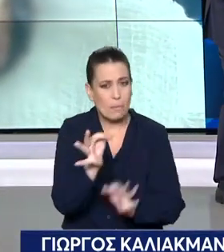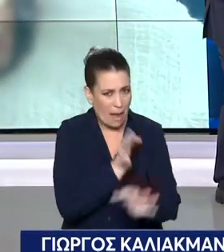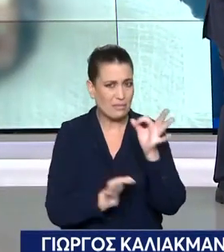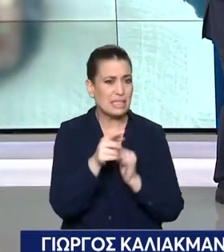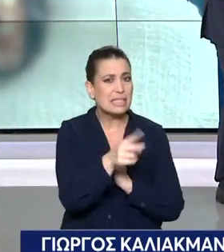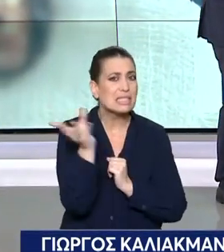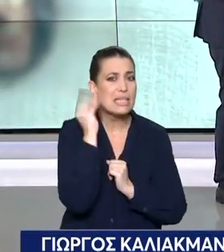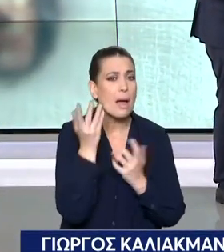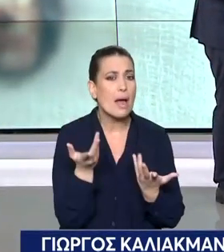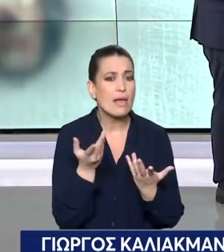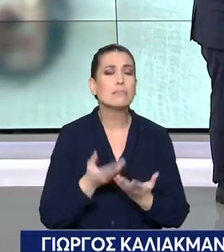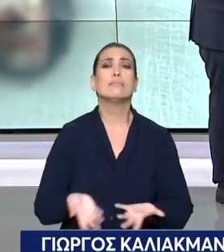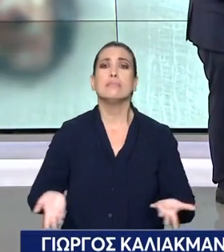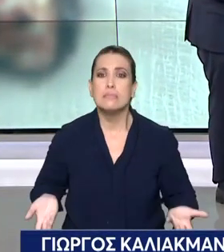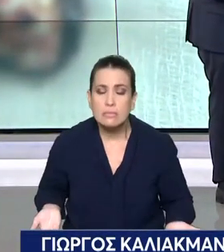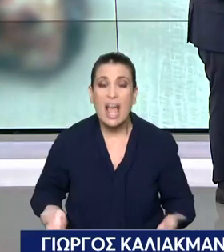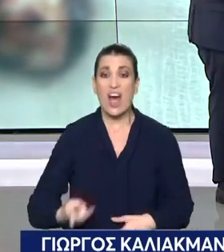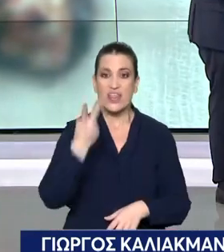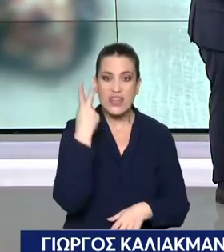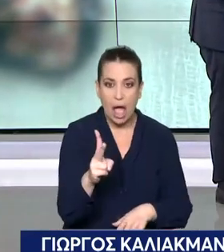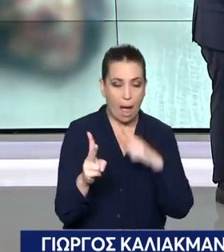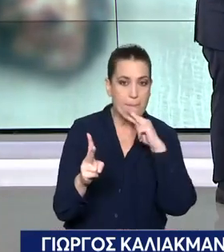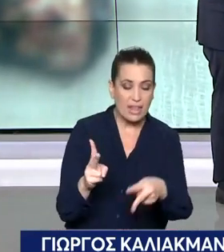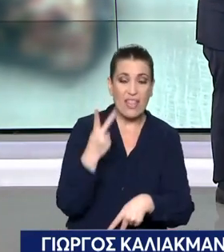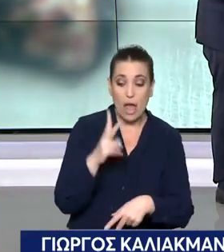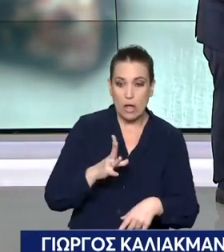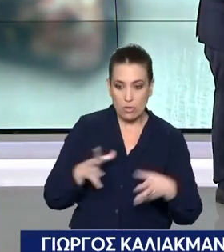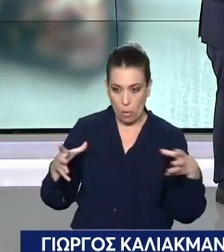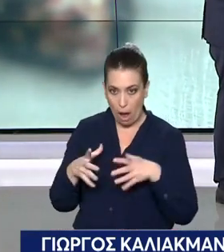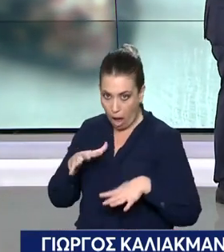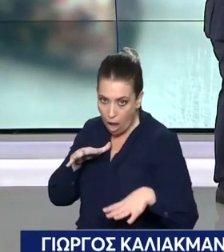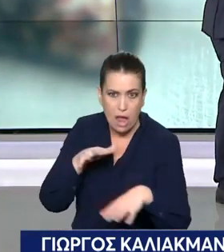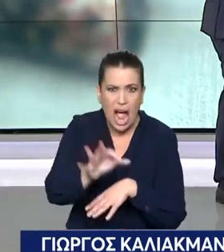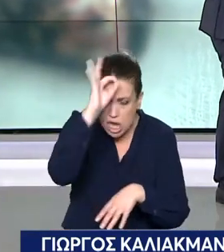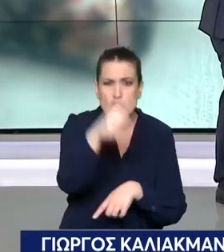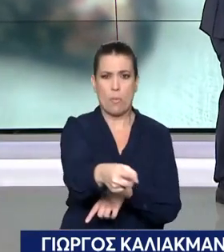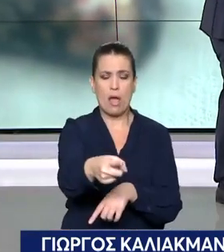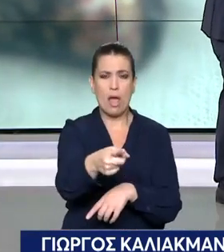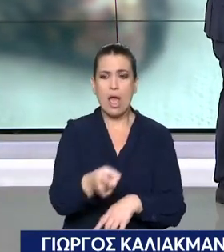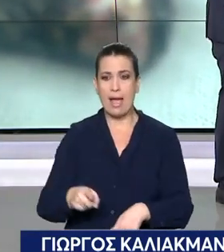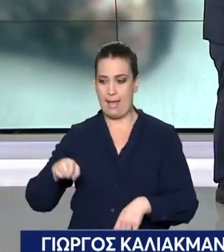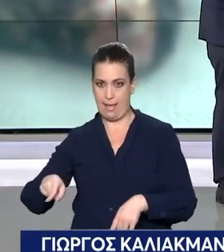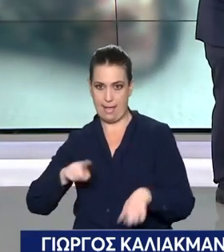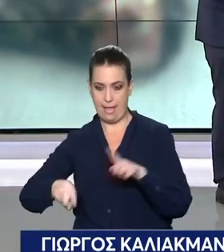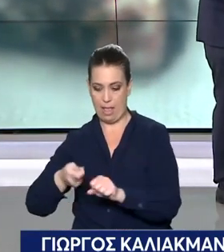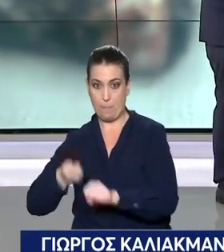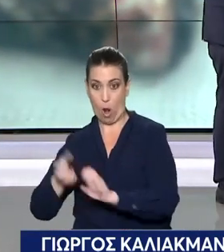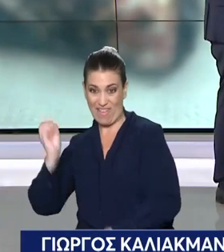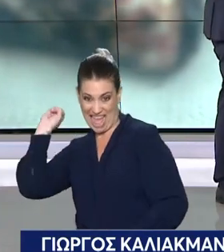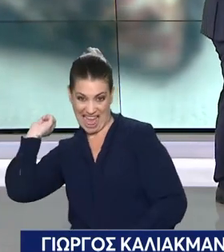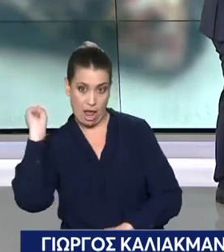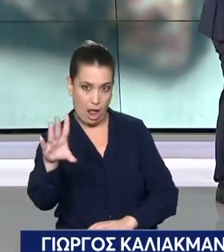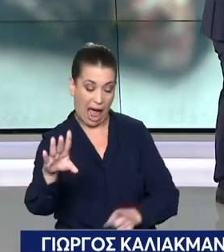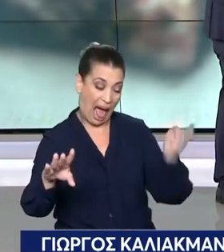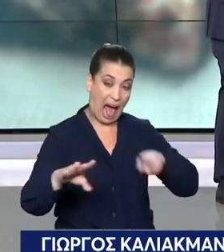σας? Επιτέθηκαν 200 άτομα σε αστυνομικούς. Έριχναν κάποιοι μολότοφ, εκρηκτικές. Κάποιοι άλλοι